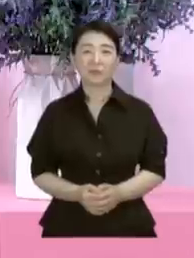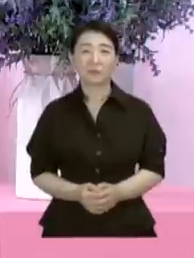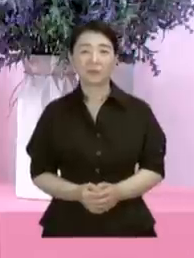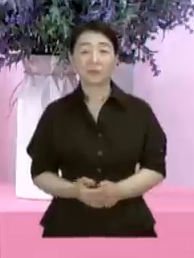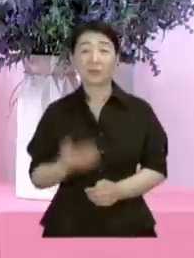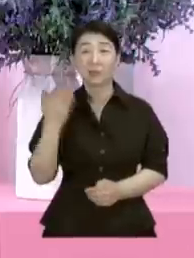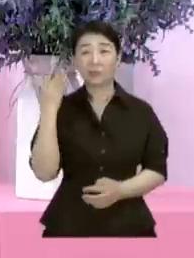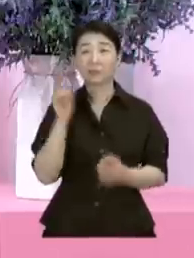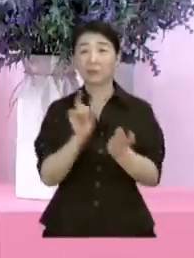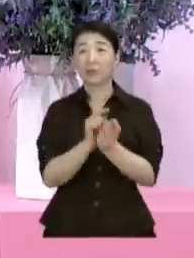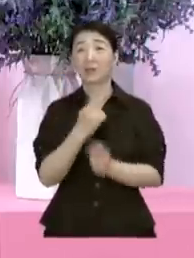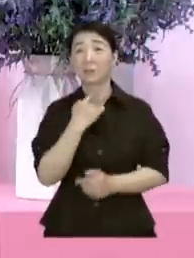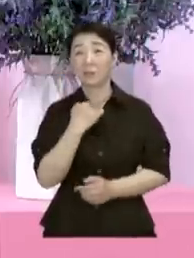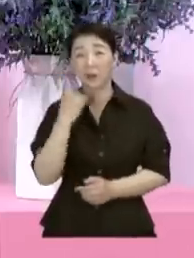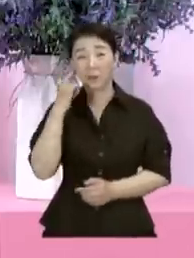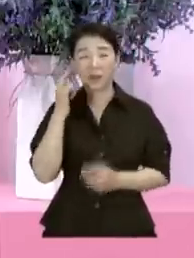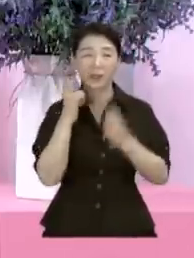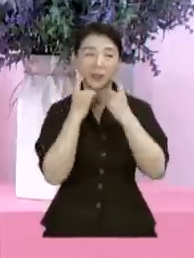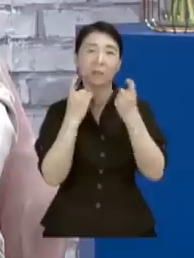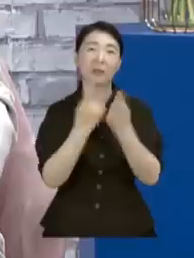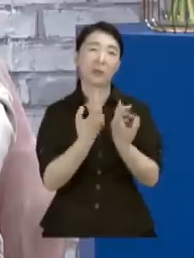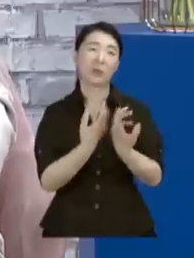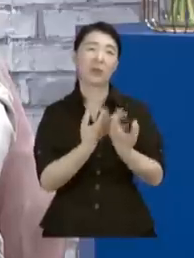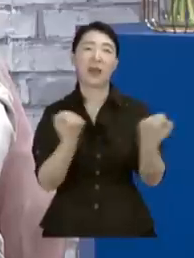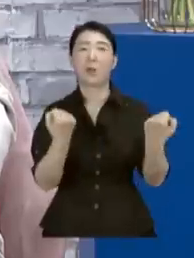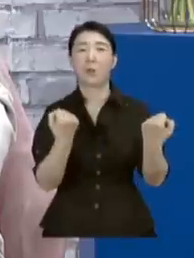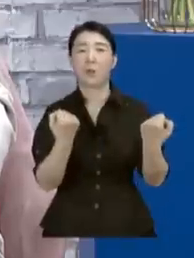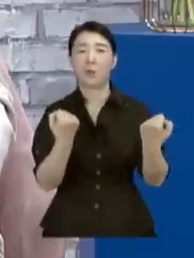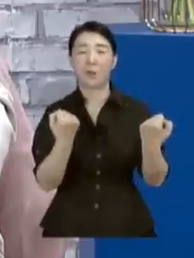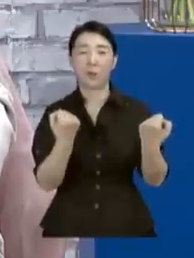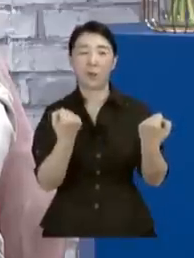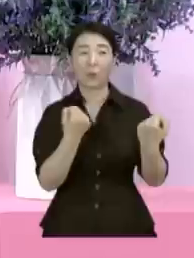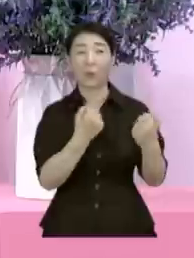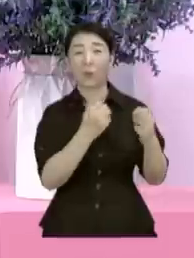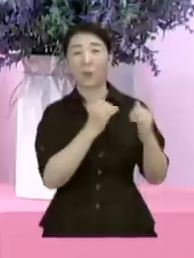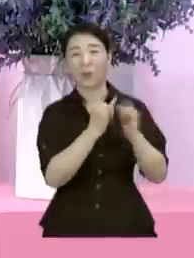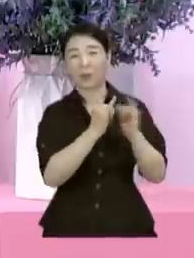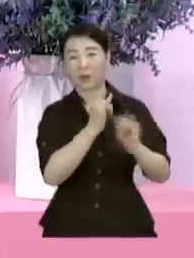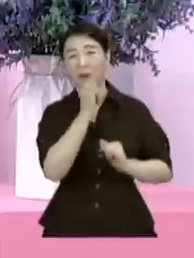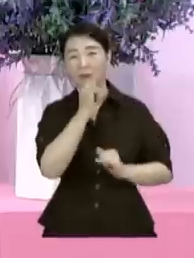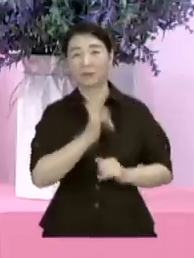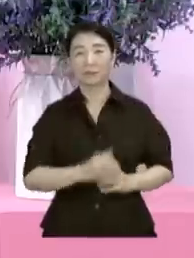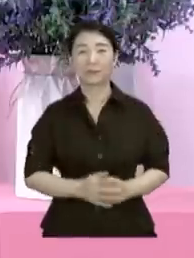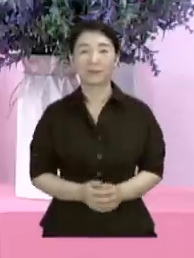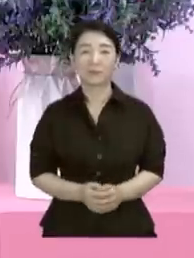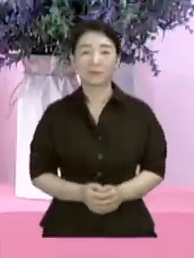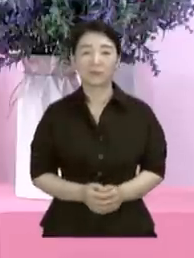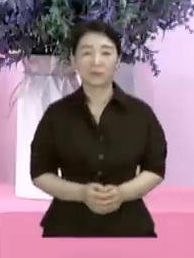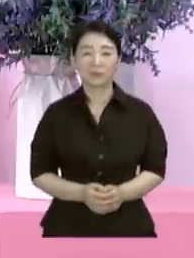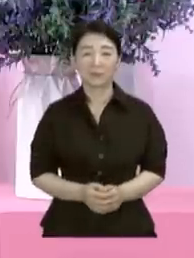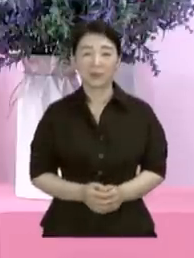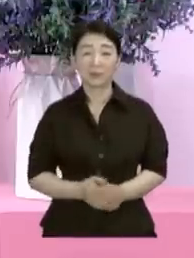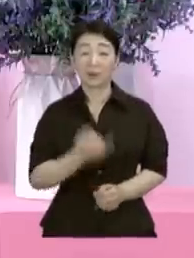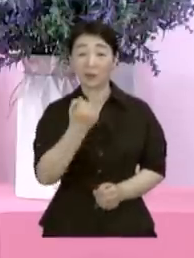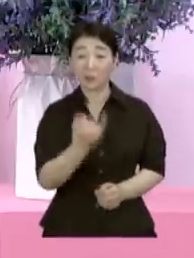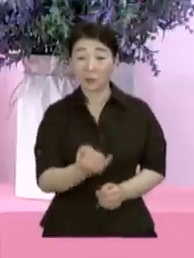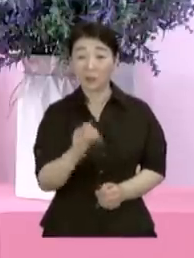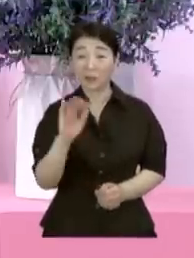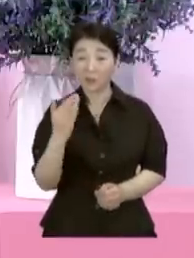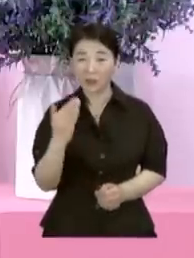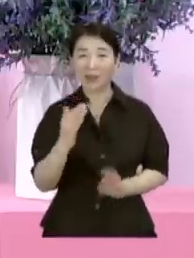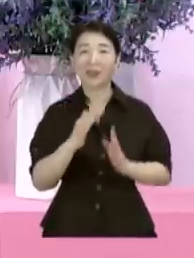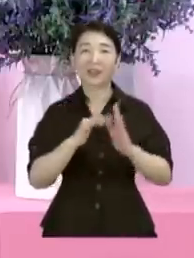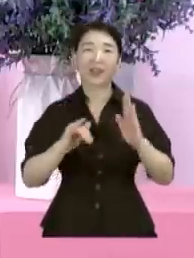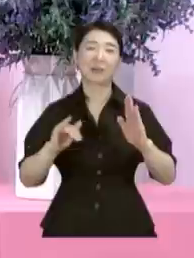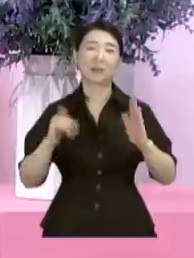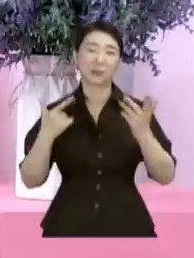그 이전에 만났던 분들은 이제 개별적으로, 그러니까 개별적으로. 그렇죠. 예, 개별적으로 연락하시는 분들이 이제 가끔 있는데 언니 동생 되는 거예요?